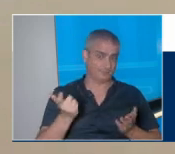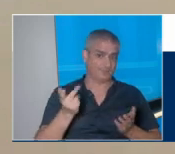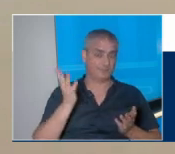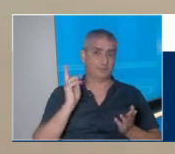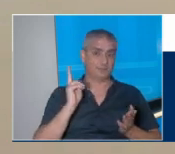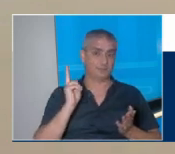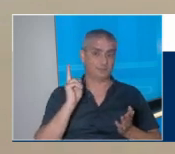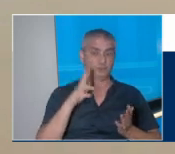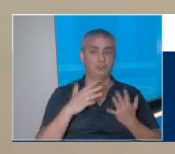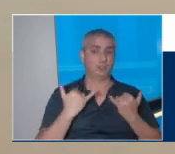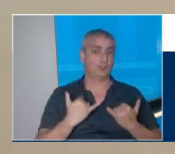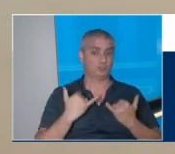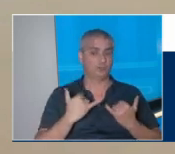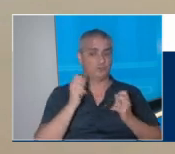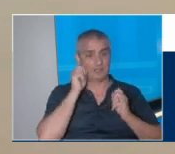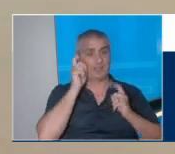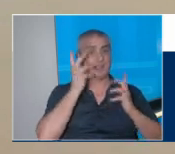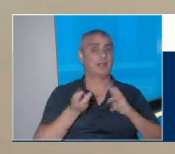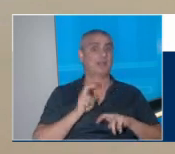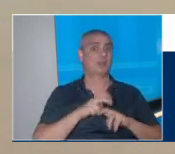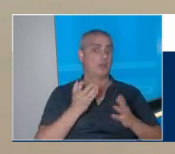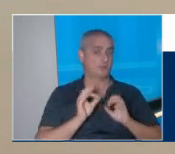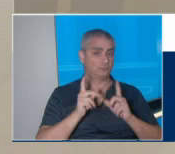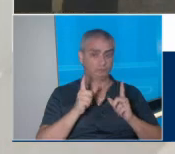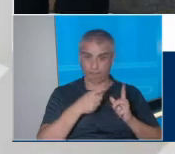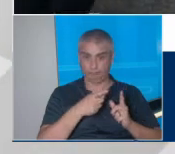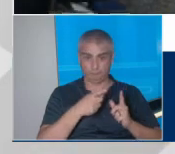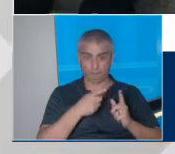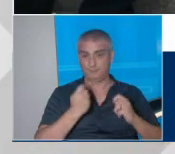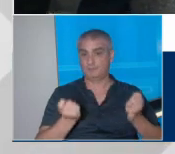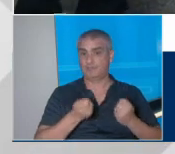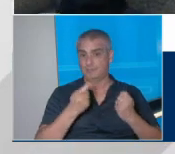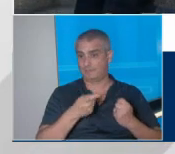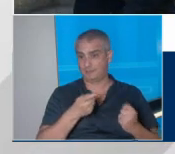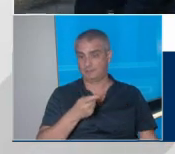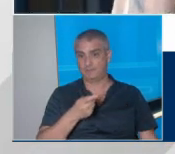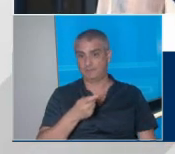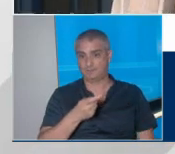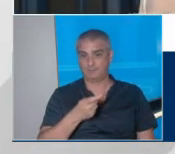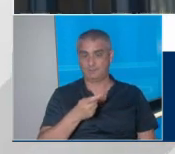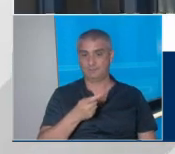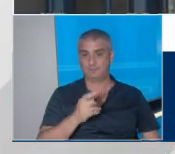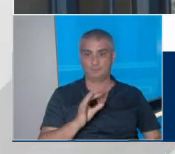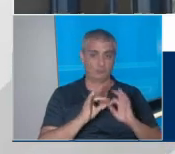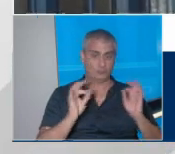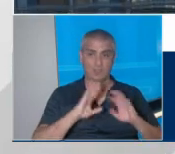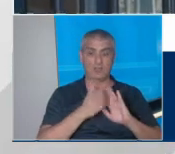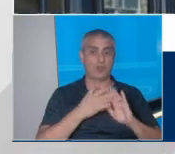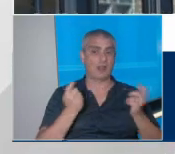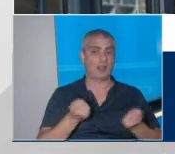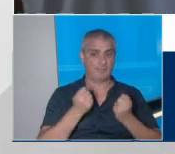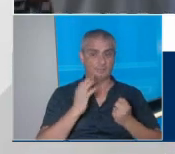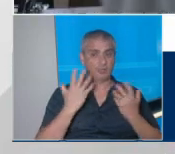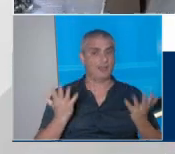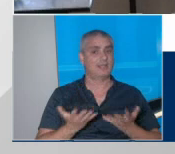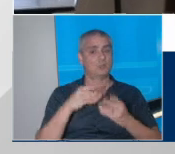שיש בעצם כרגע התעוררות. הקמפיין שהתחיל את בעצם את כל הקמפיין הזה של